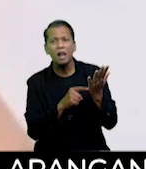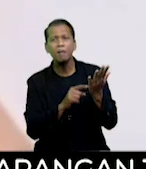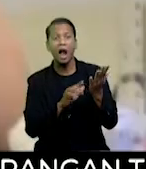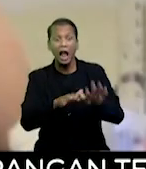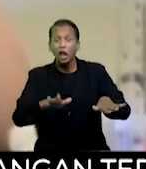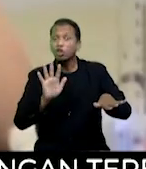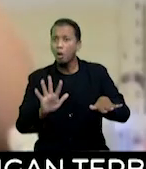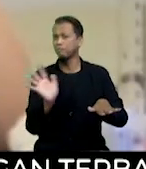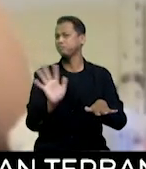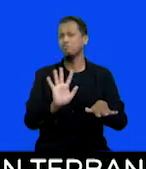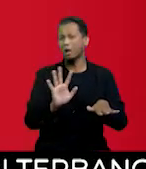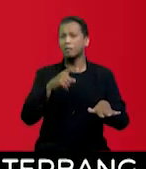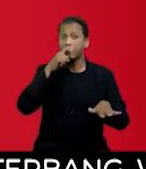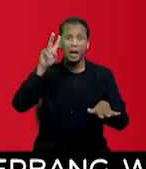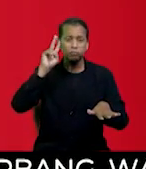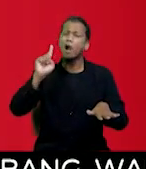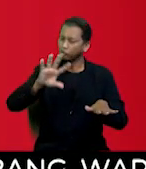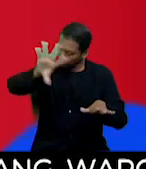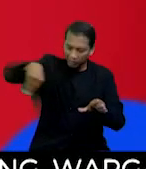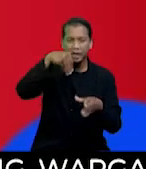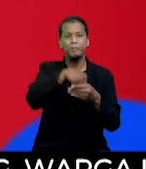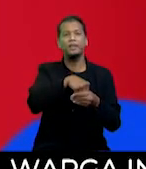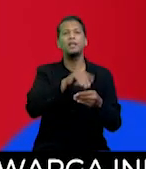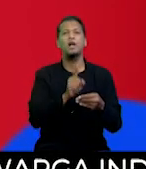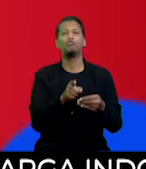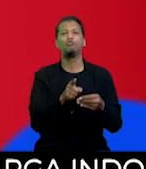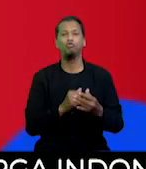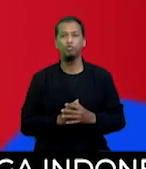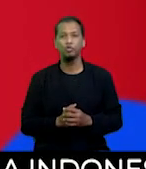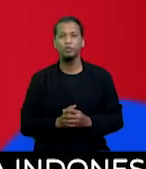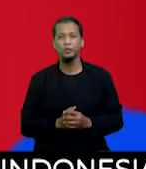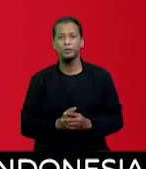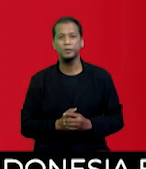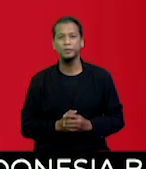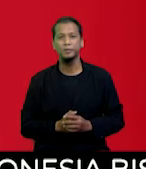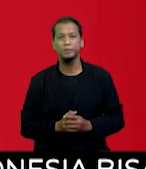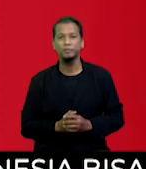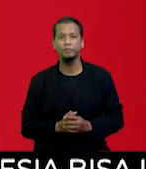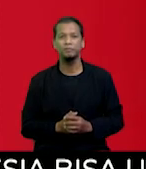dari pengaruh negatif internet. Dari Jakarta, Gaby Natasha, iNews, melaporkan.